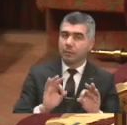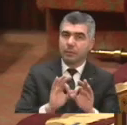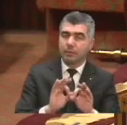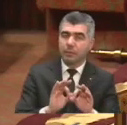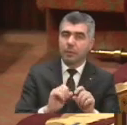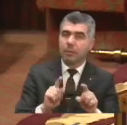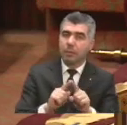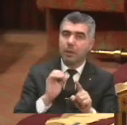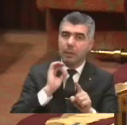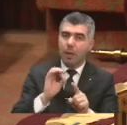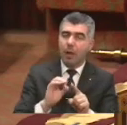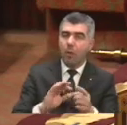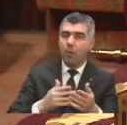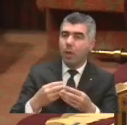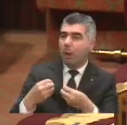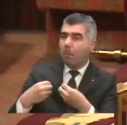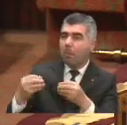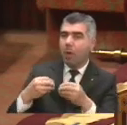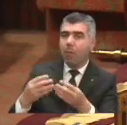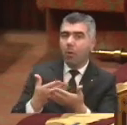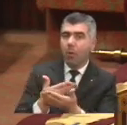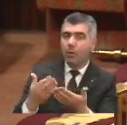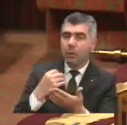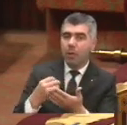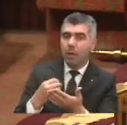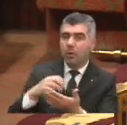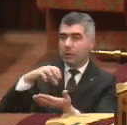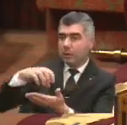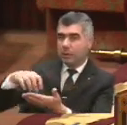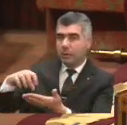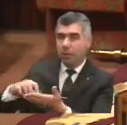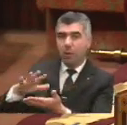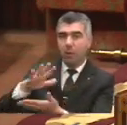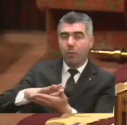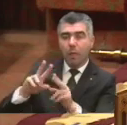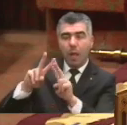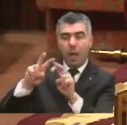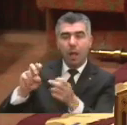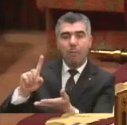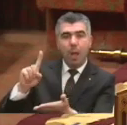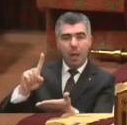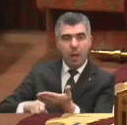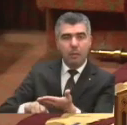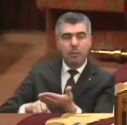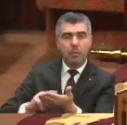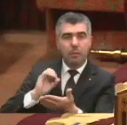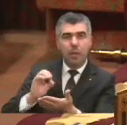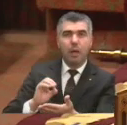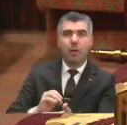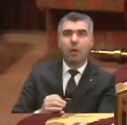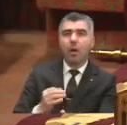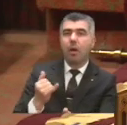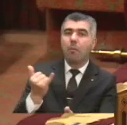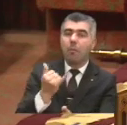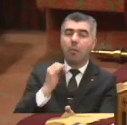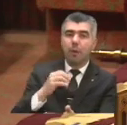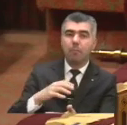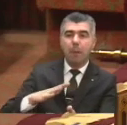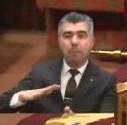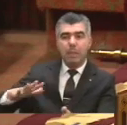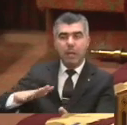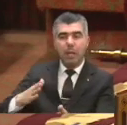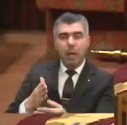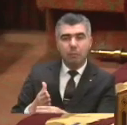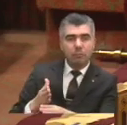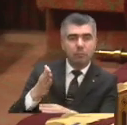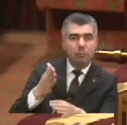مارشي وغيرها من من وسائل التوزيع وكذلك في نقل البضائع المدن وهي